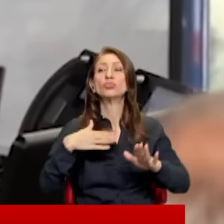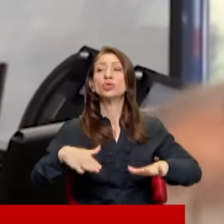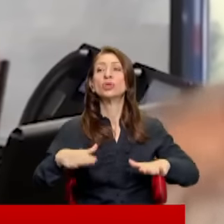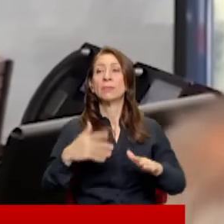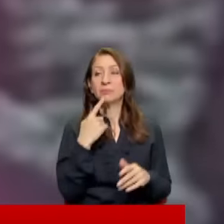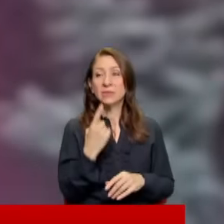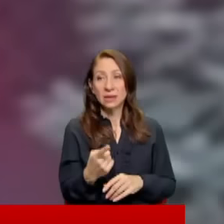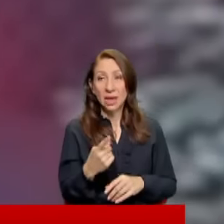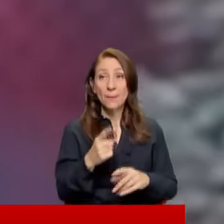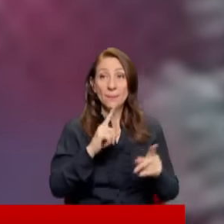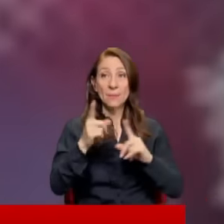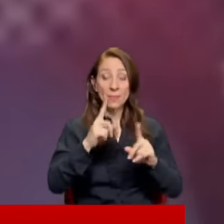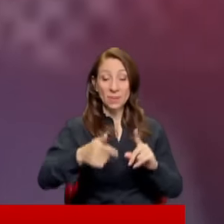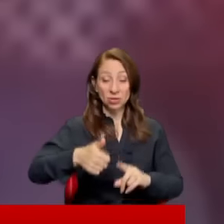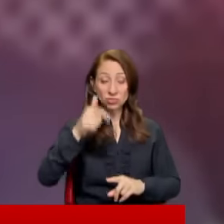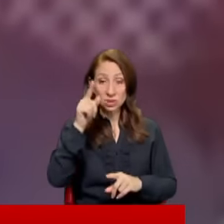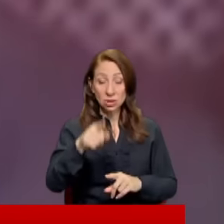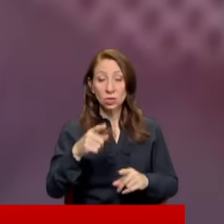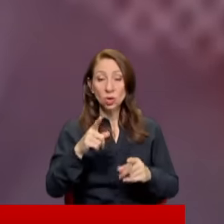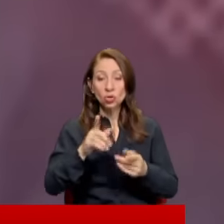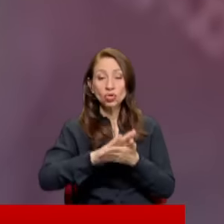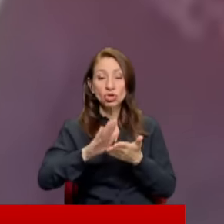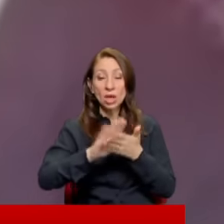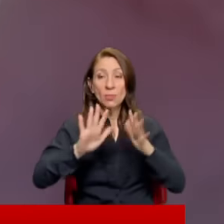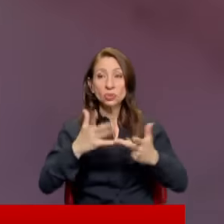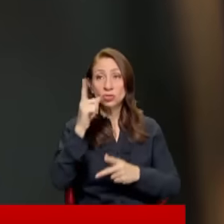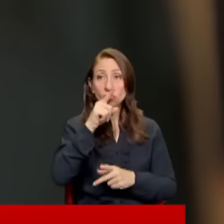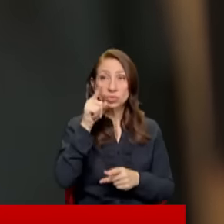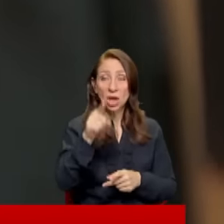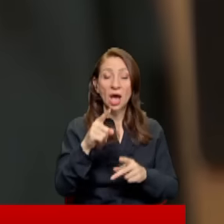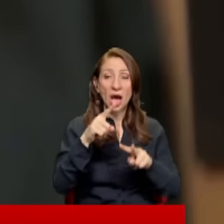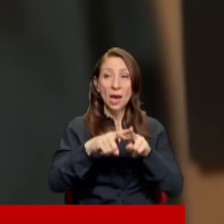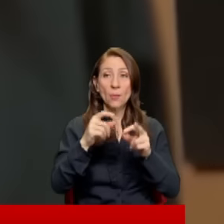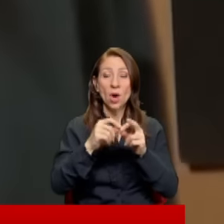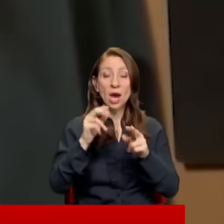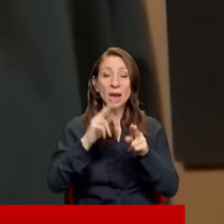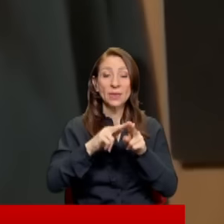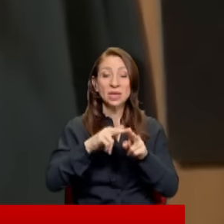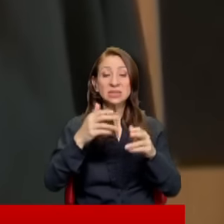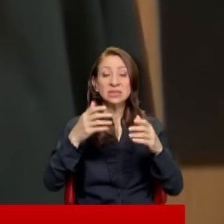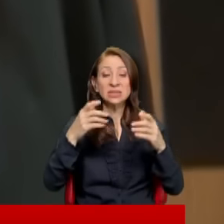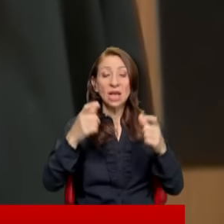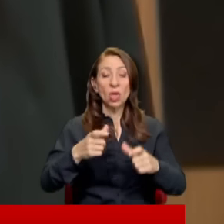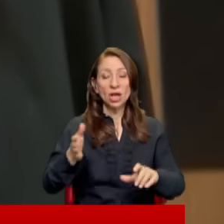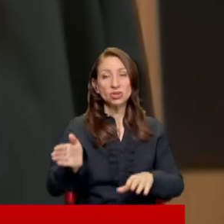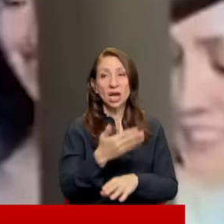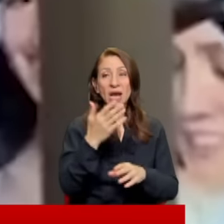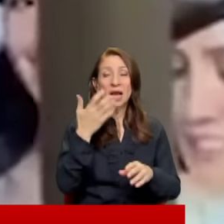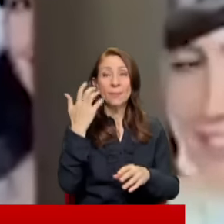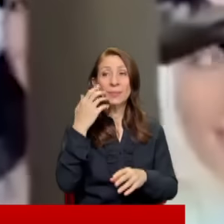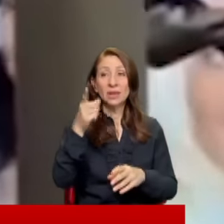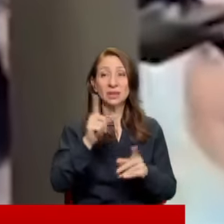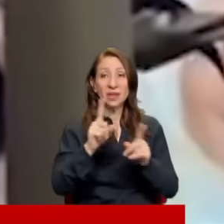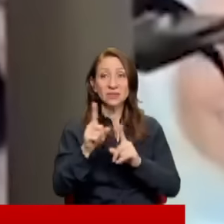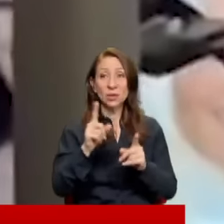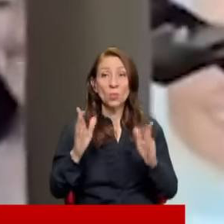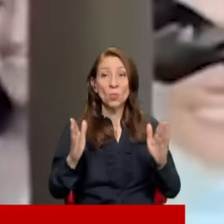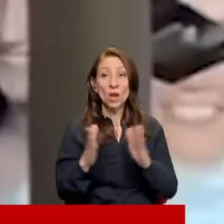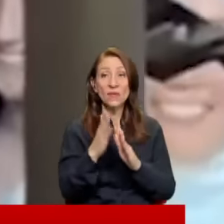cümlesini kurdu mahkeme başkanı düzeni bozduğu gerekçesiyle Bora Kaplan'ı salondan çıkardı Kaplan davası